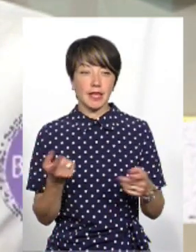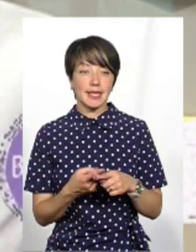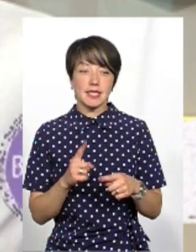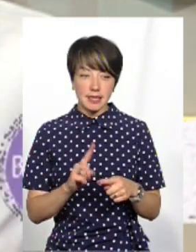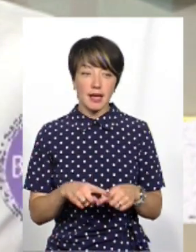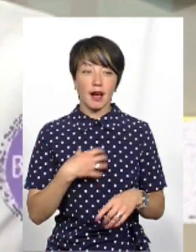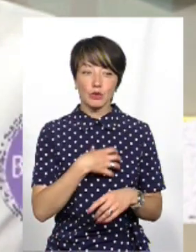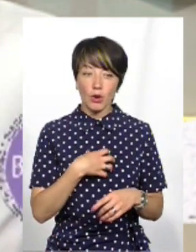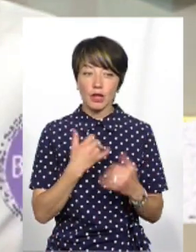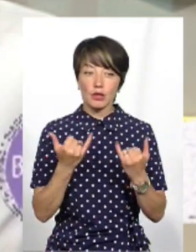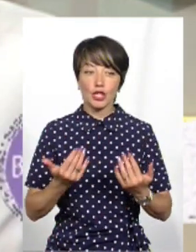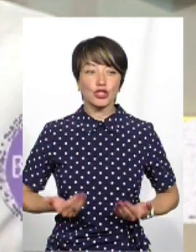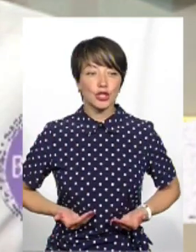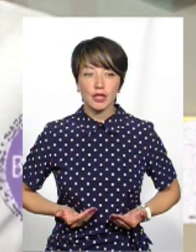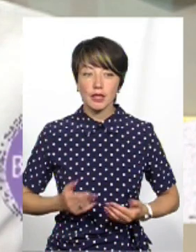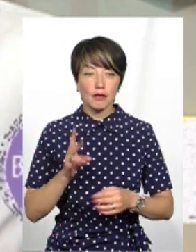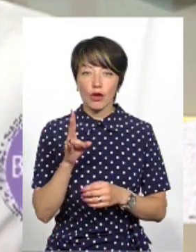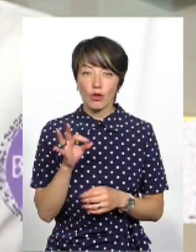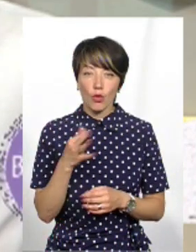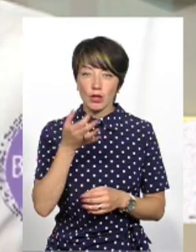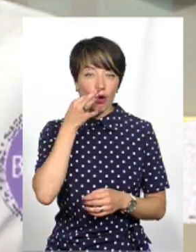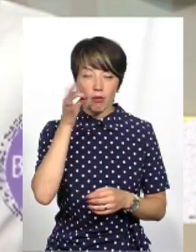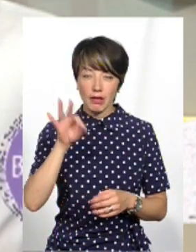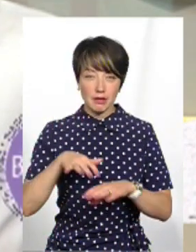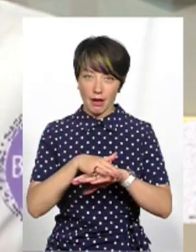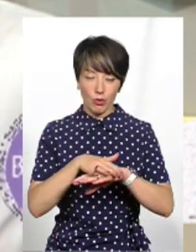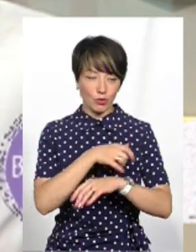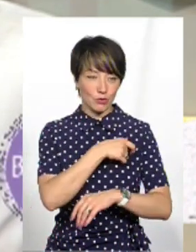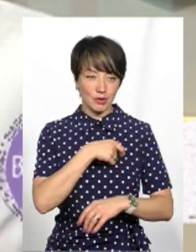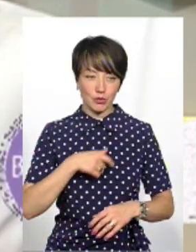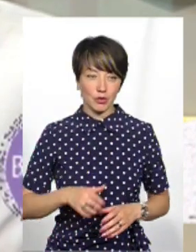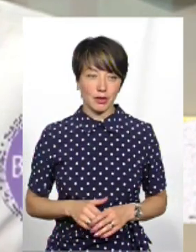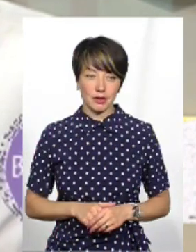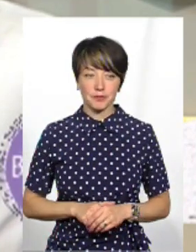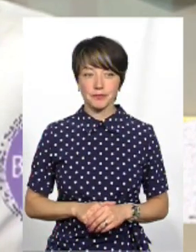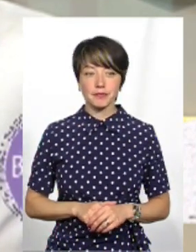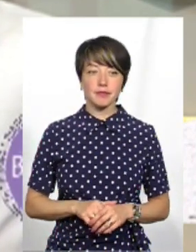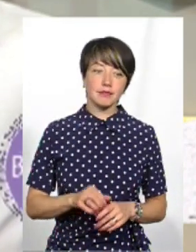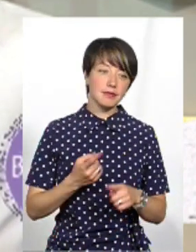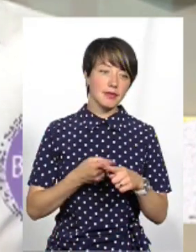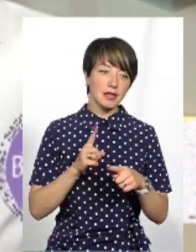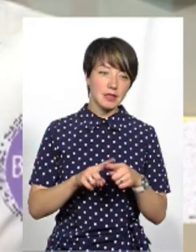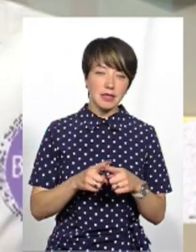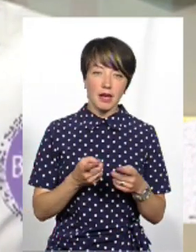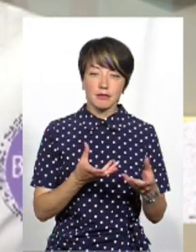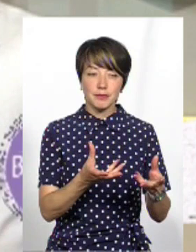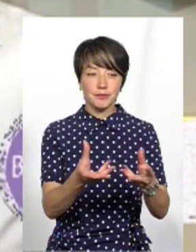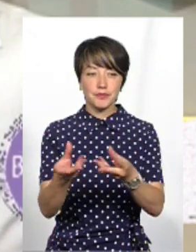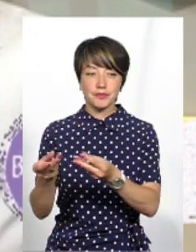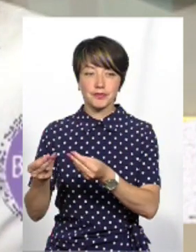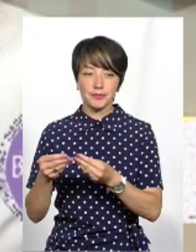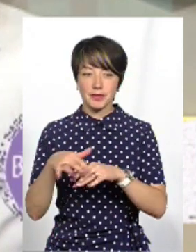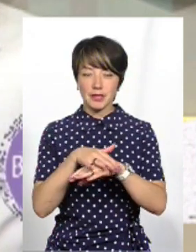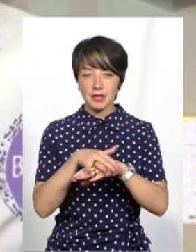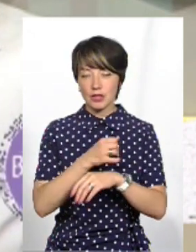це актуально для жителів, але не дуже є в повноваженнях депутатів Верховної Ради. Ну і це загравання, тому що, на превеликий